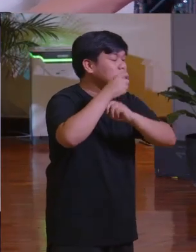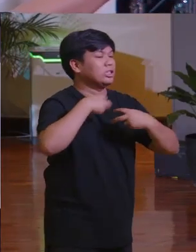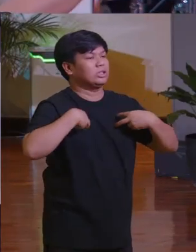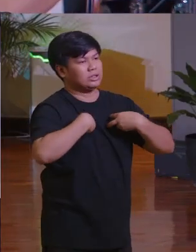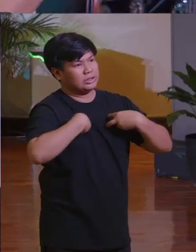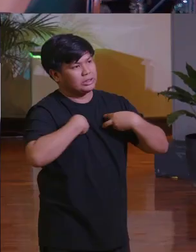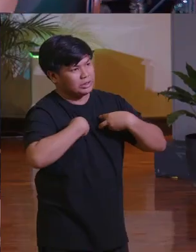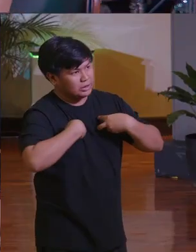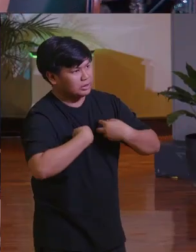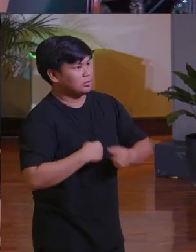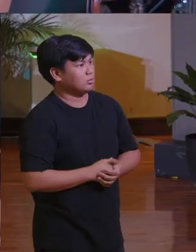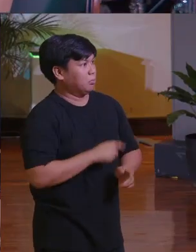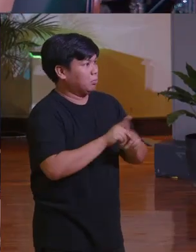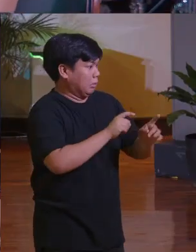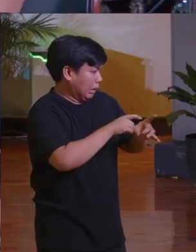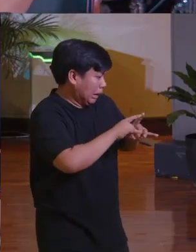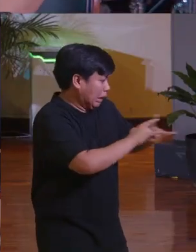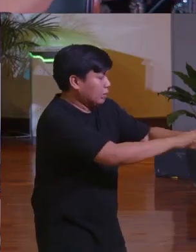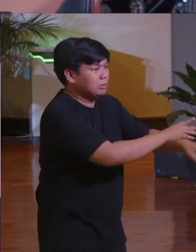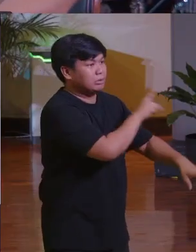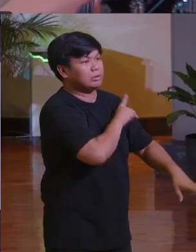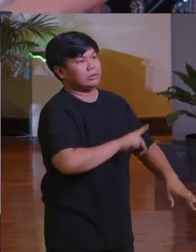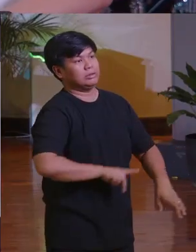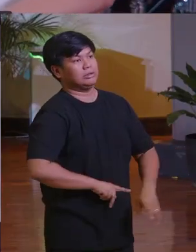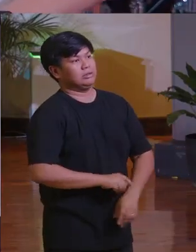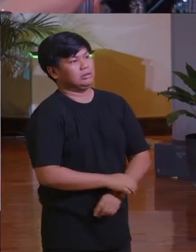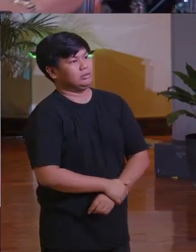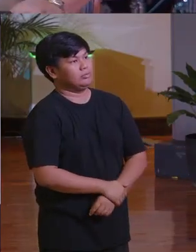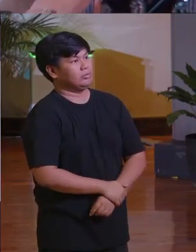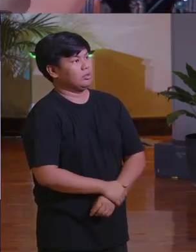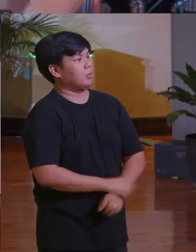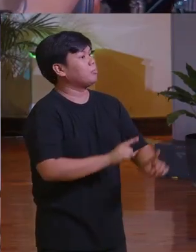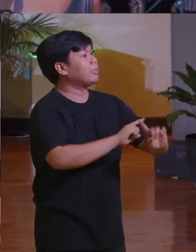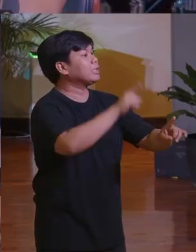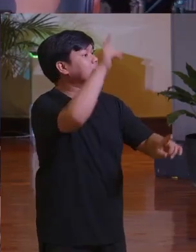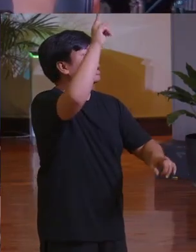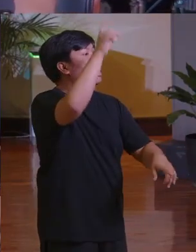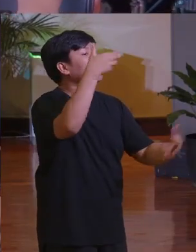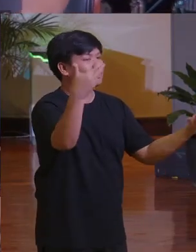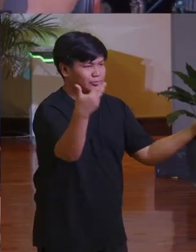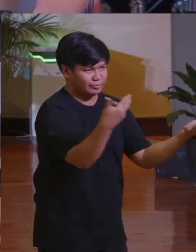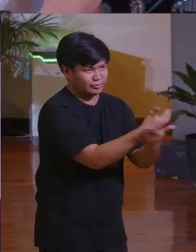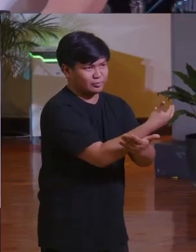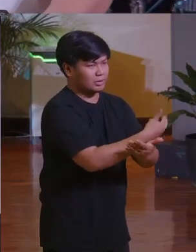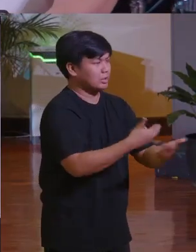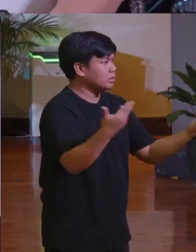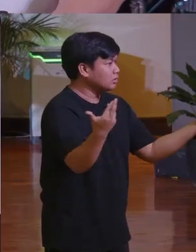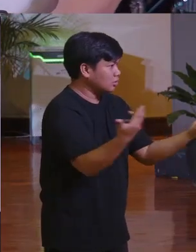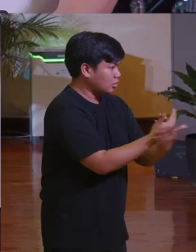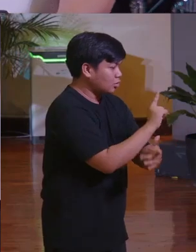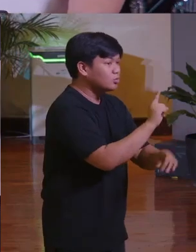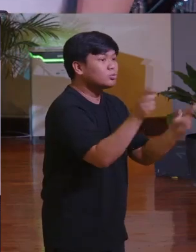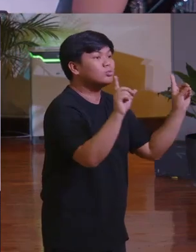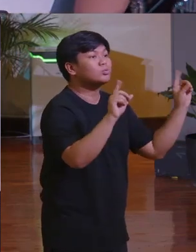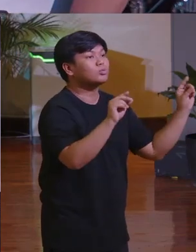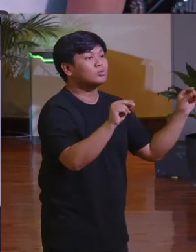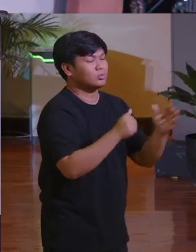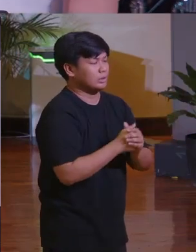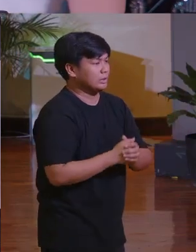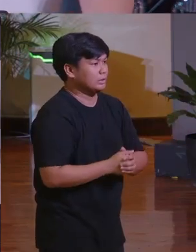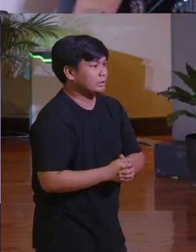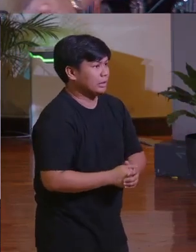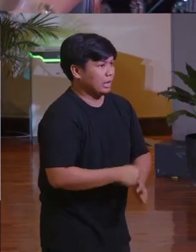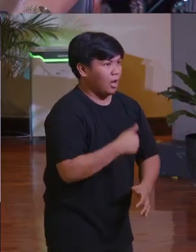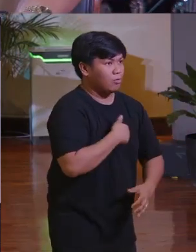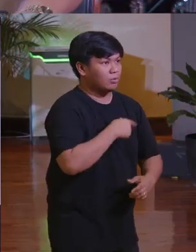siya ay naging mistulang hayop. Hanggang siya ay nirestore ng Panginoon. Nung siya ay nirestore, ganito po ang sinabi ni